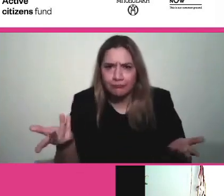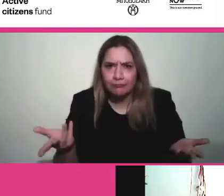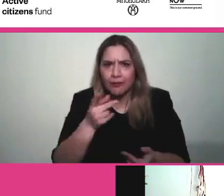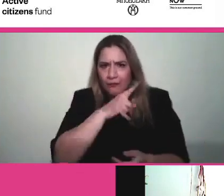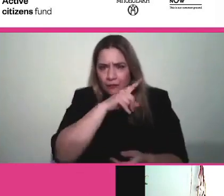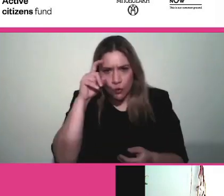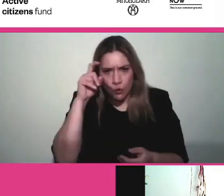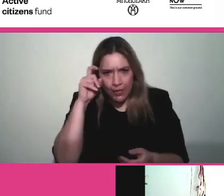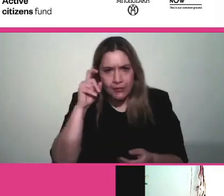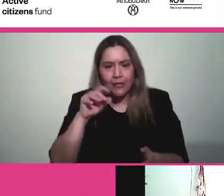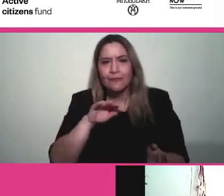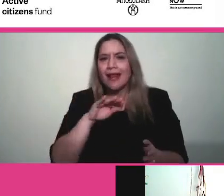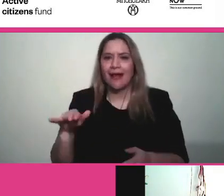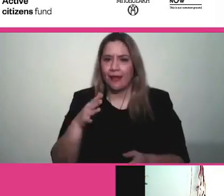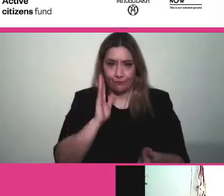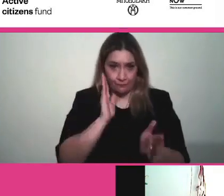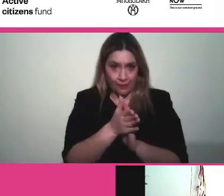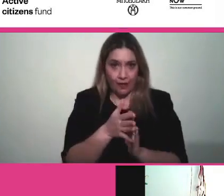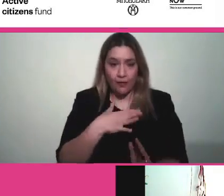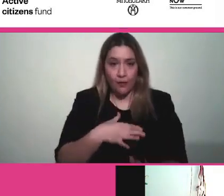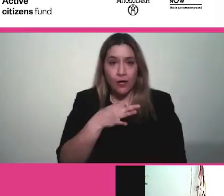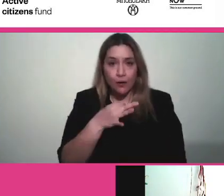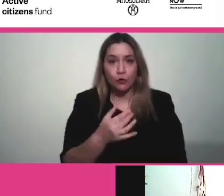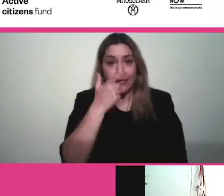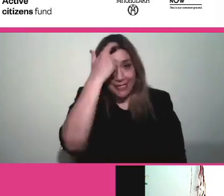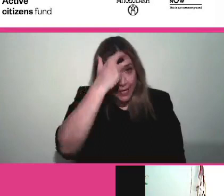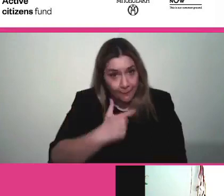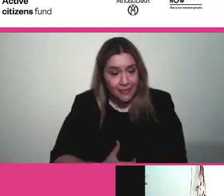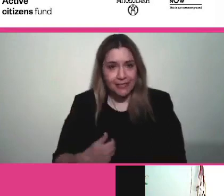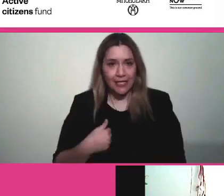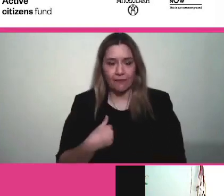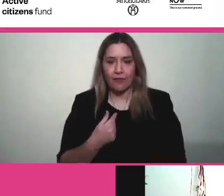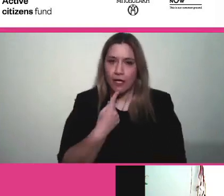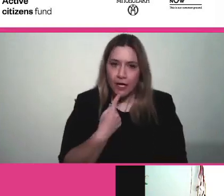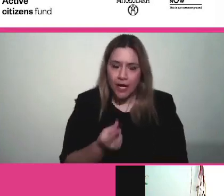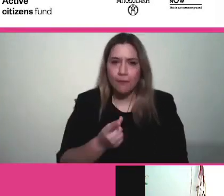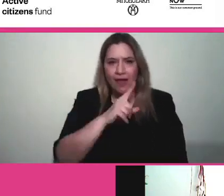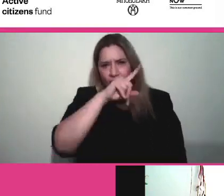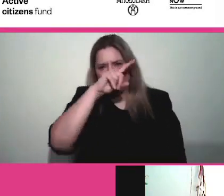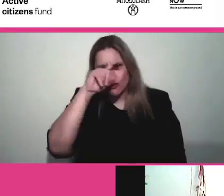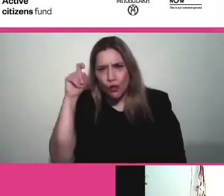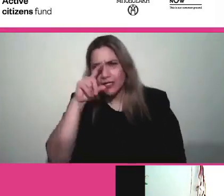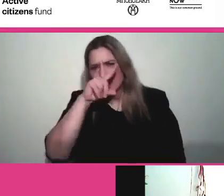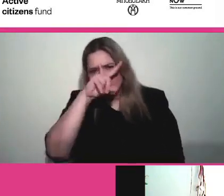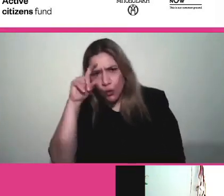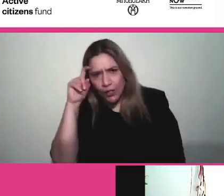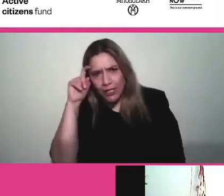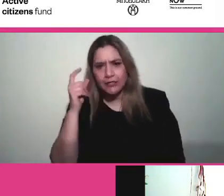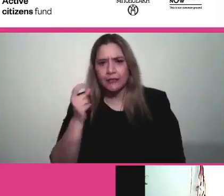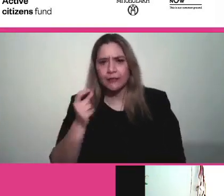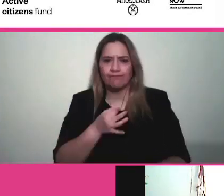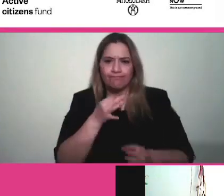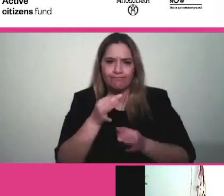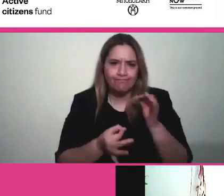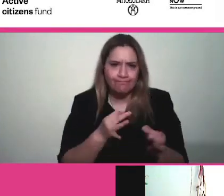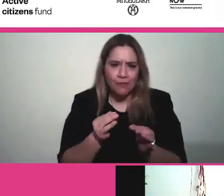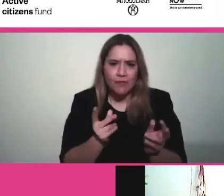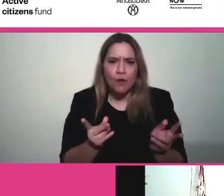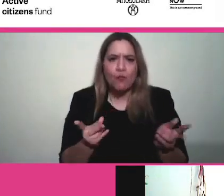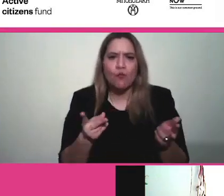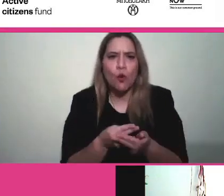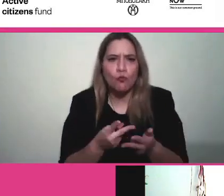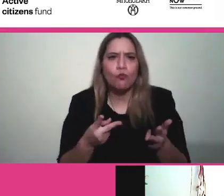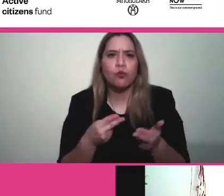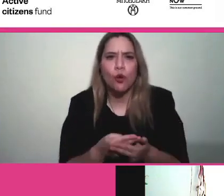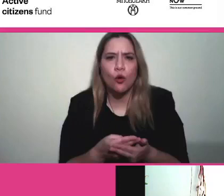Κατά μία έννοια θέλω να πω ότι και εμείς οι ίδιοι χρησιμοποιούμε τις δυσκολίες μας, οπότε λίγο μπλοκάρουμε και τους